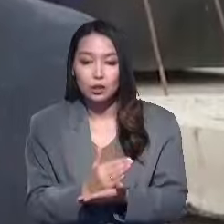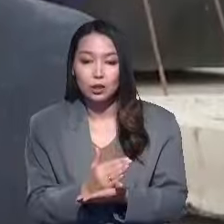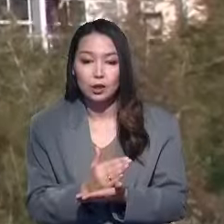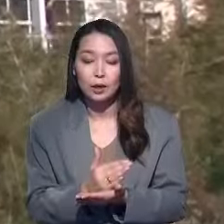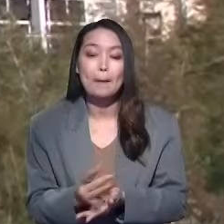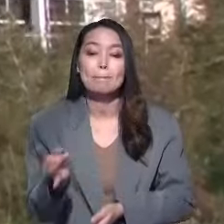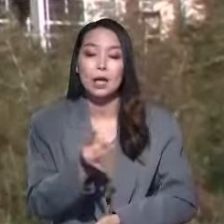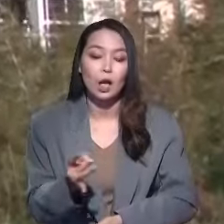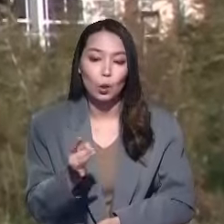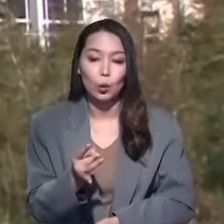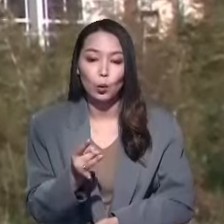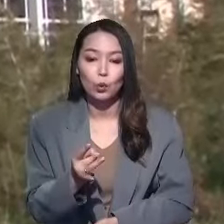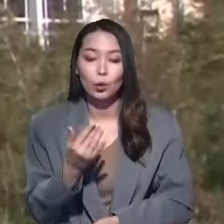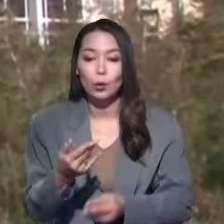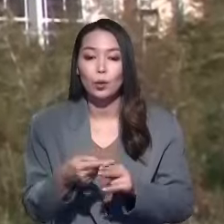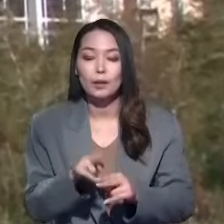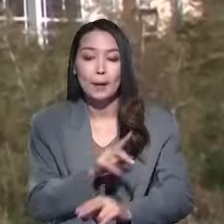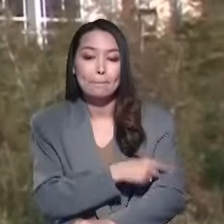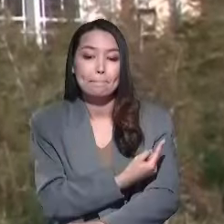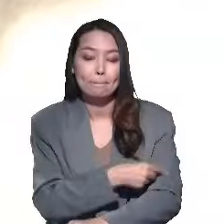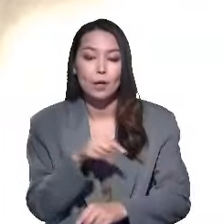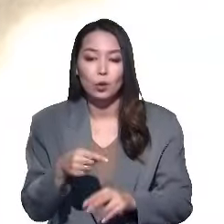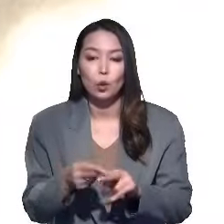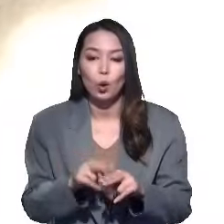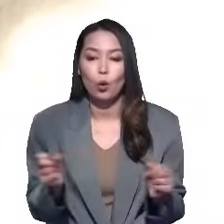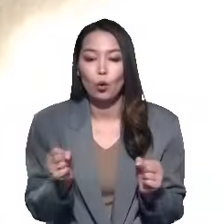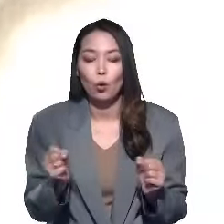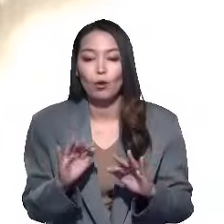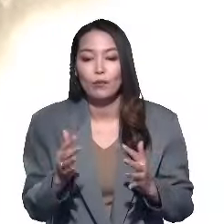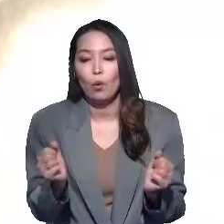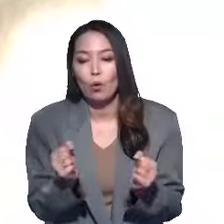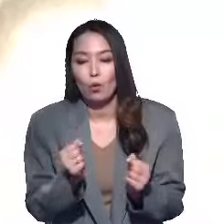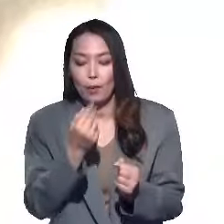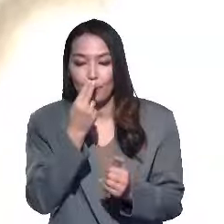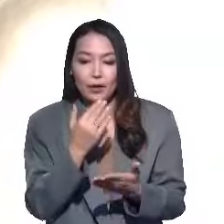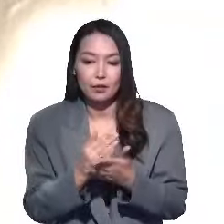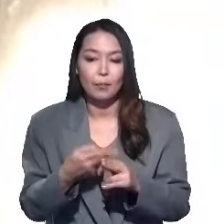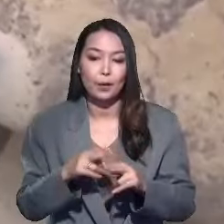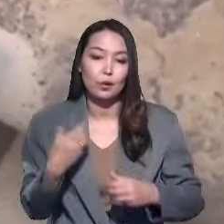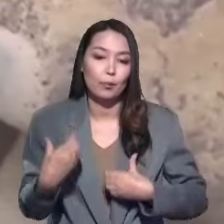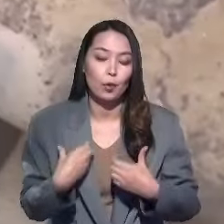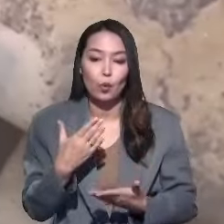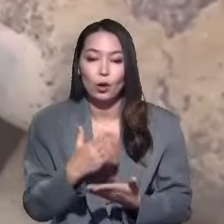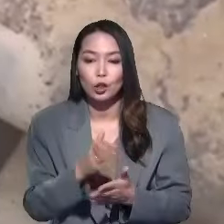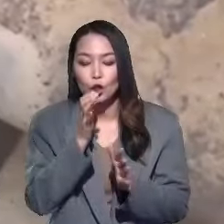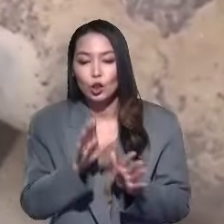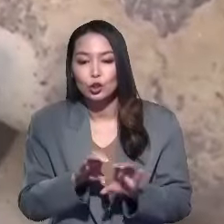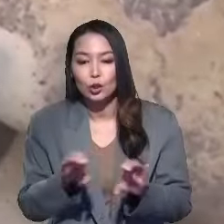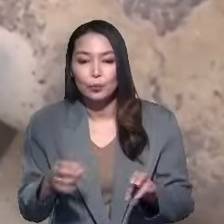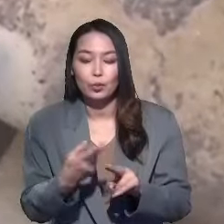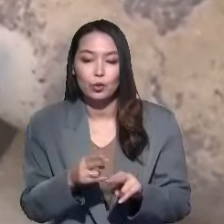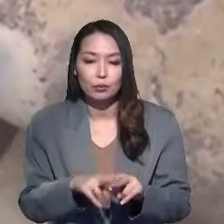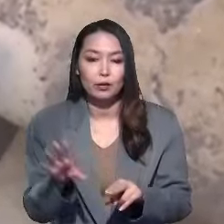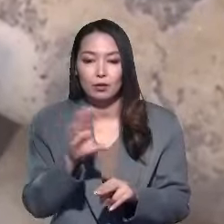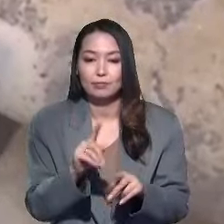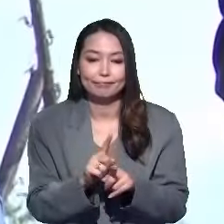микрорайондарда. Ал Жуалы аудандық аурухана биыл қыста тоңазышқа айналатын түрі бар деп депутаттар дабыл қақты. Жылу құбыры тіпті дәнекерлеуге де